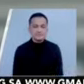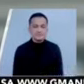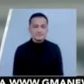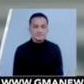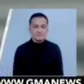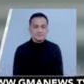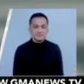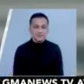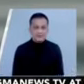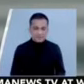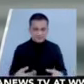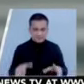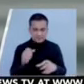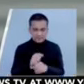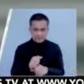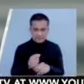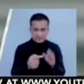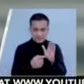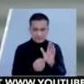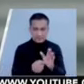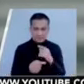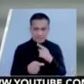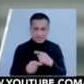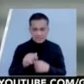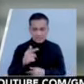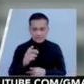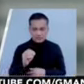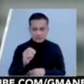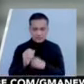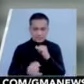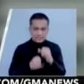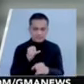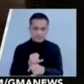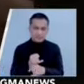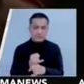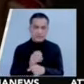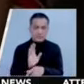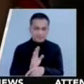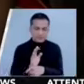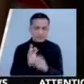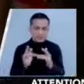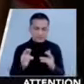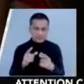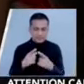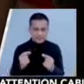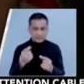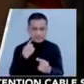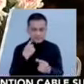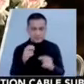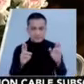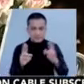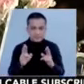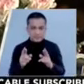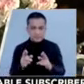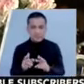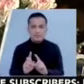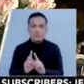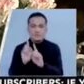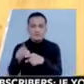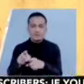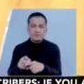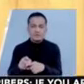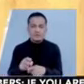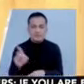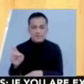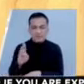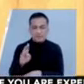Matapos ma-feature sa Jinseyo Arigato International Film Festival sa Japan recently, mag-ready ng maglayag muli ang Barda fans